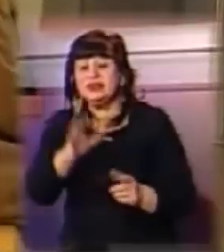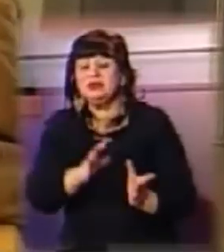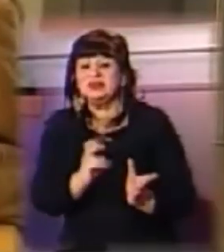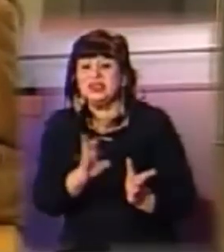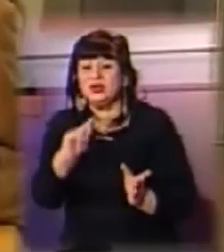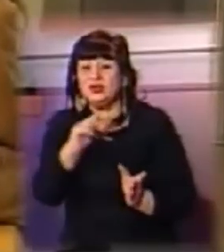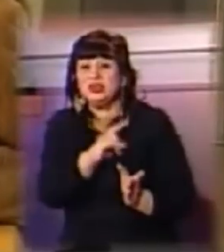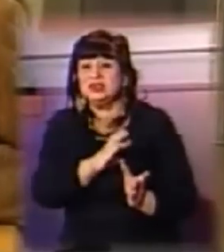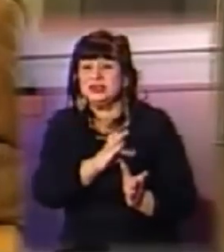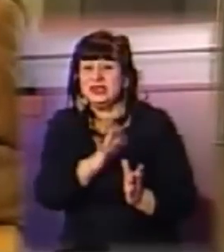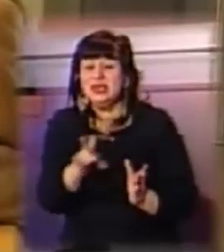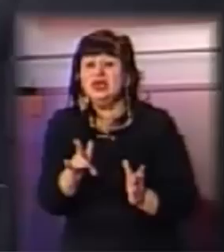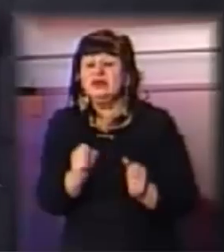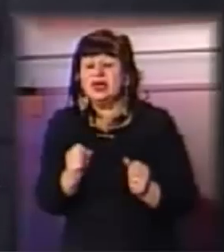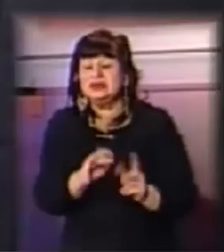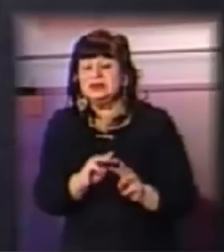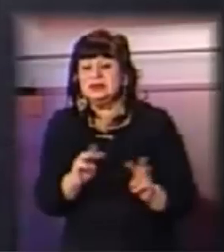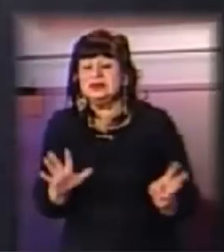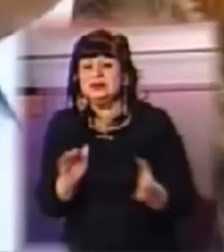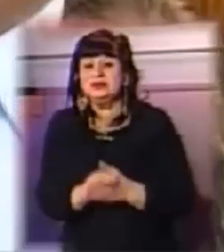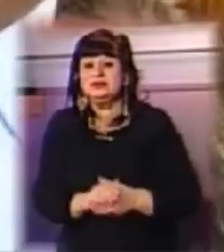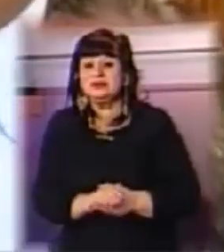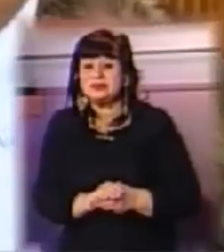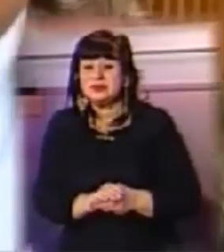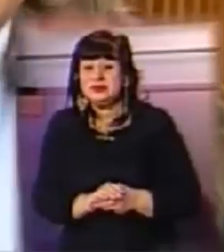da mgradi ganatarebis samisroshis gamartis.